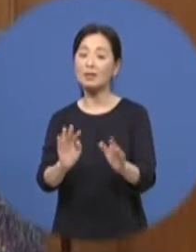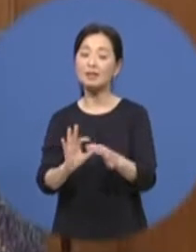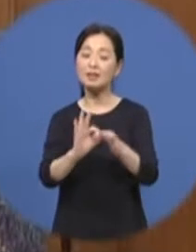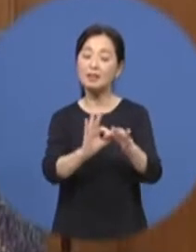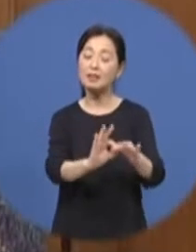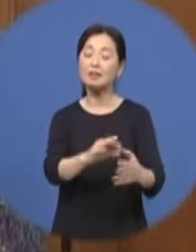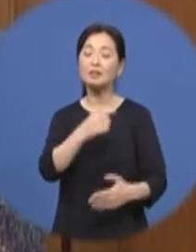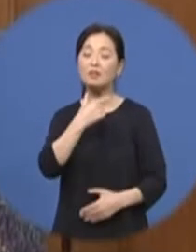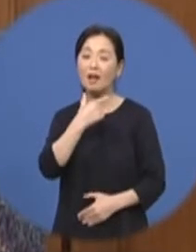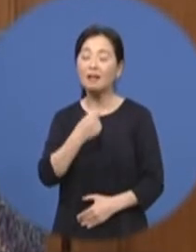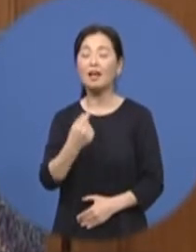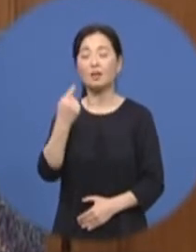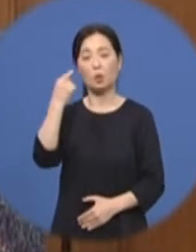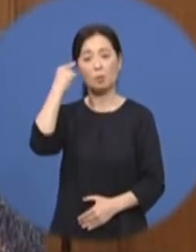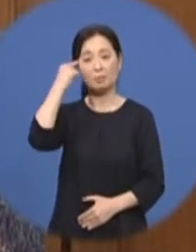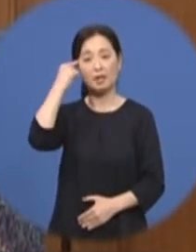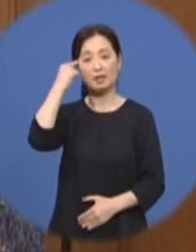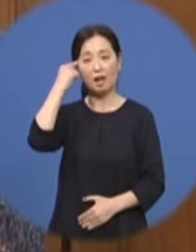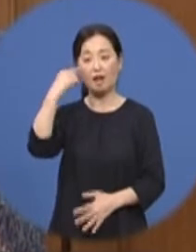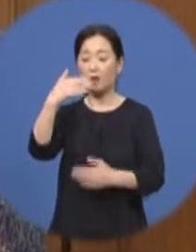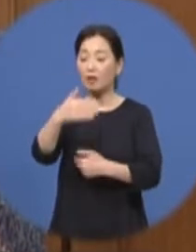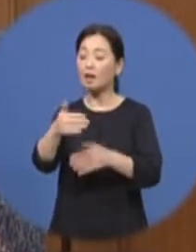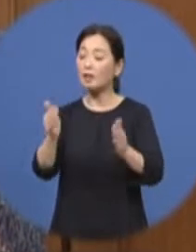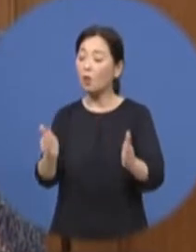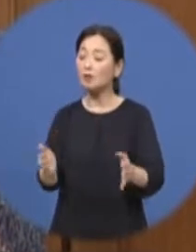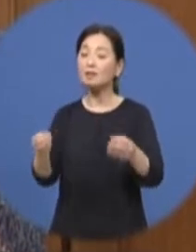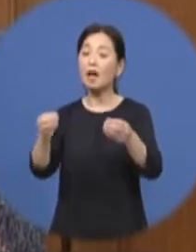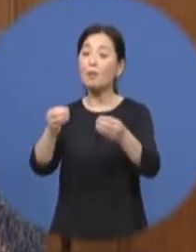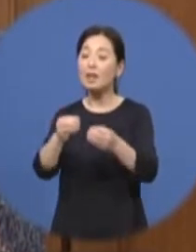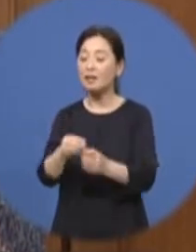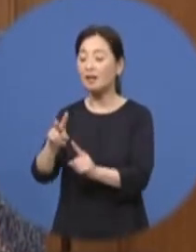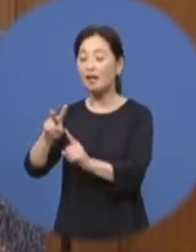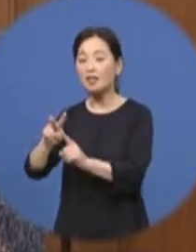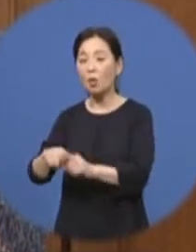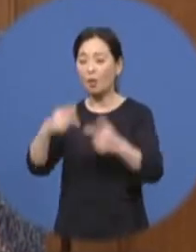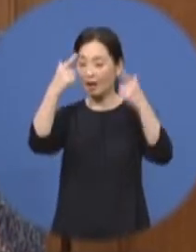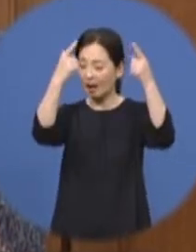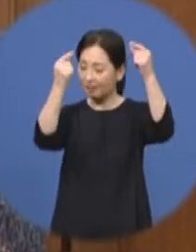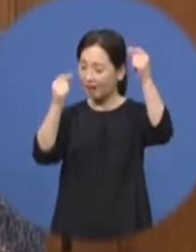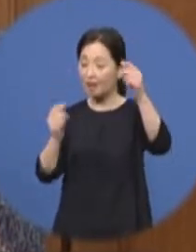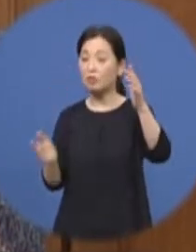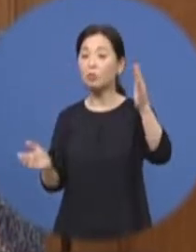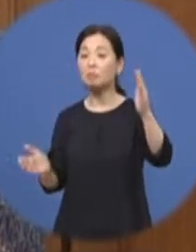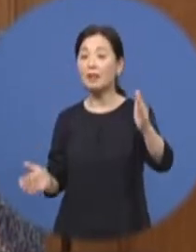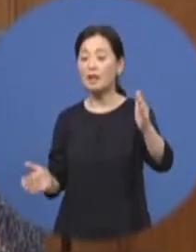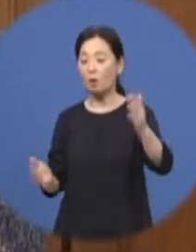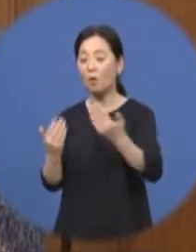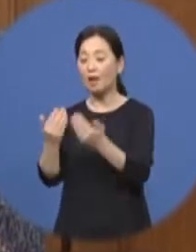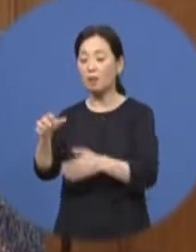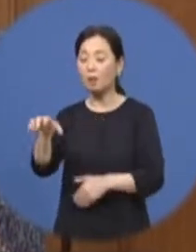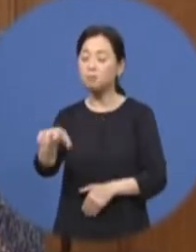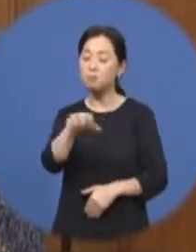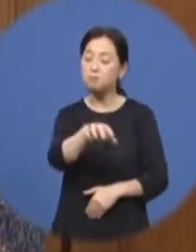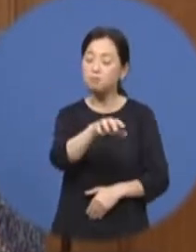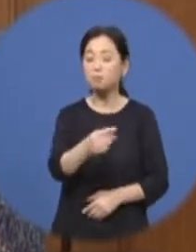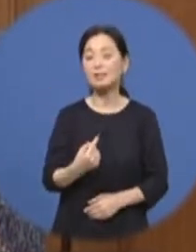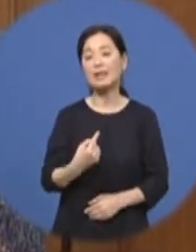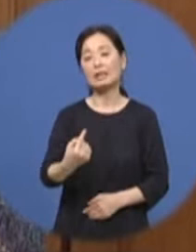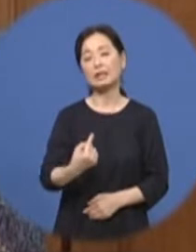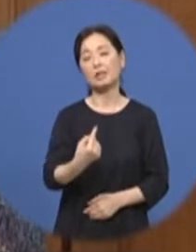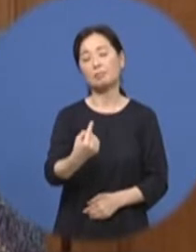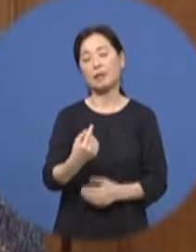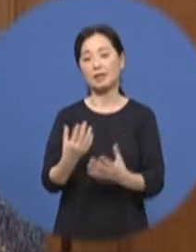たい、教室と同時に小学校から大学までのいろんな学校へ行かせていただいたんです